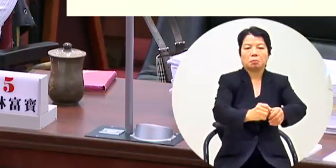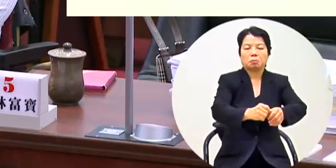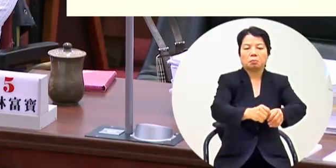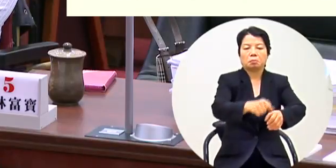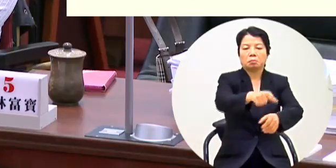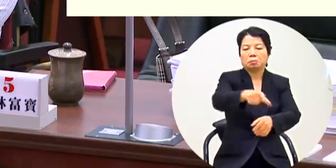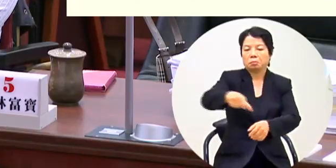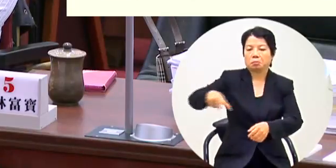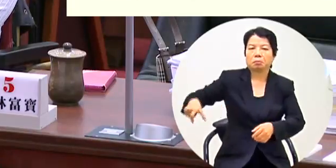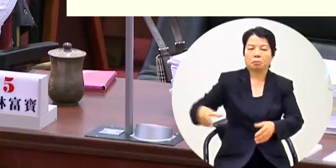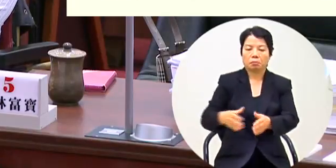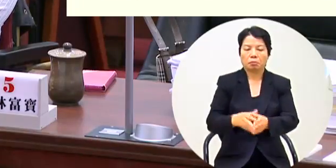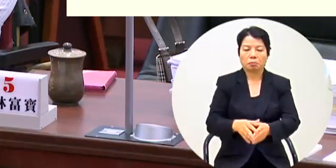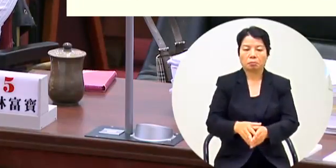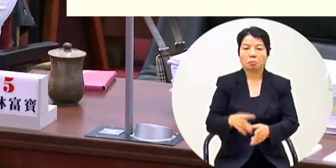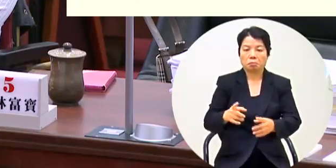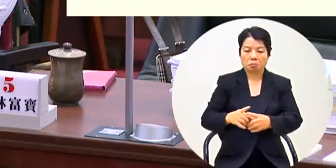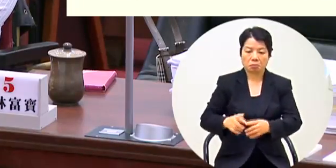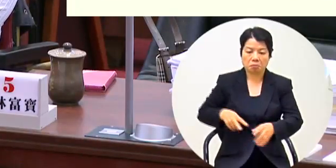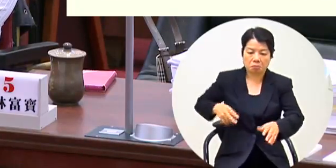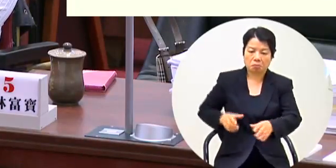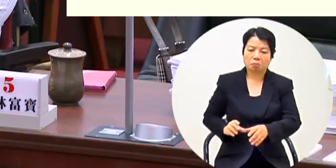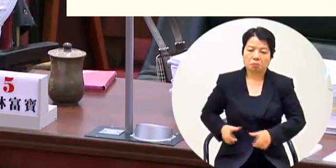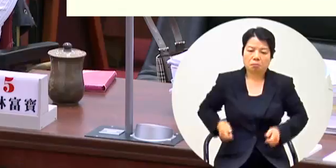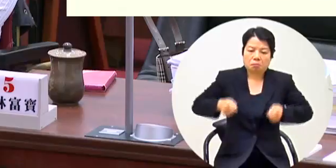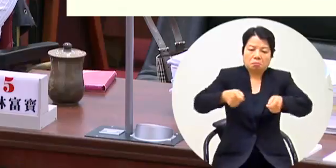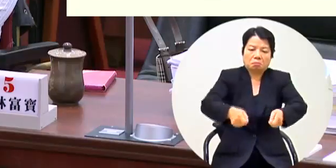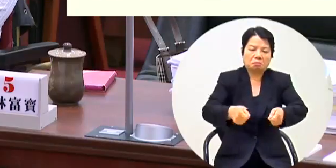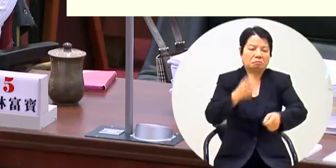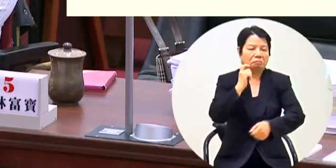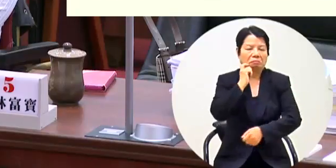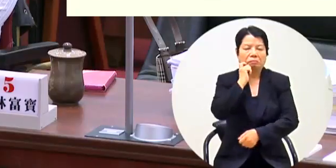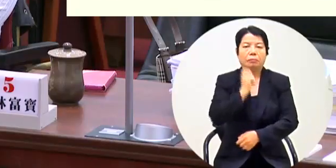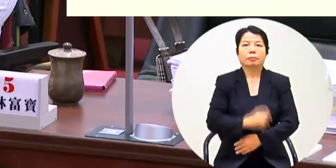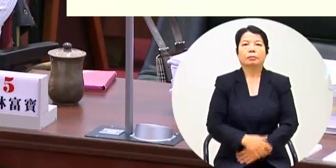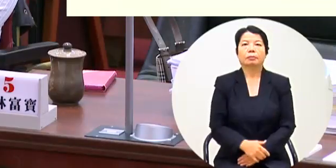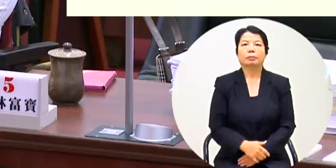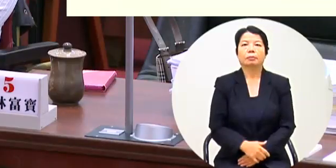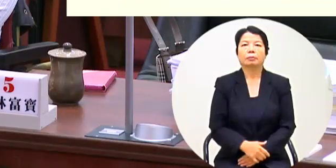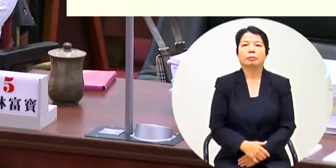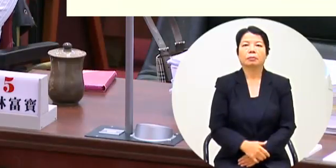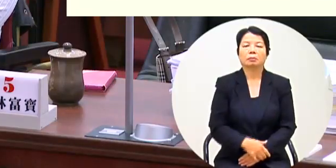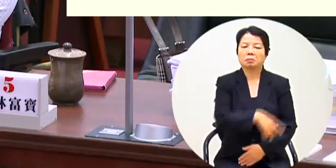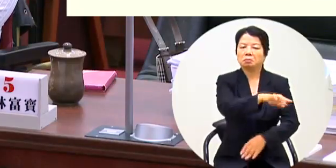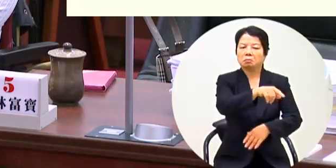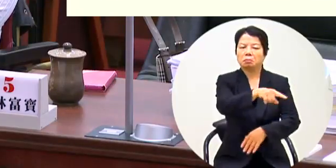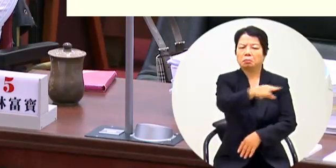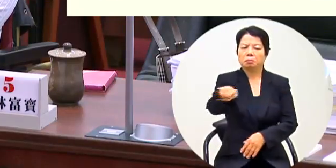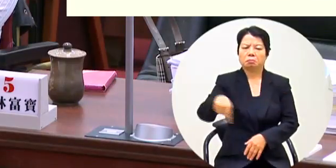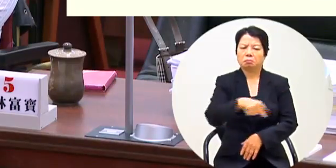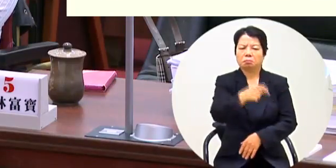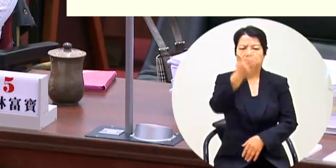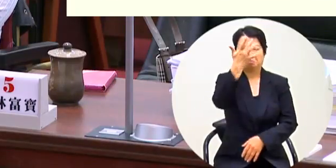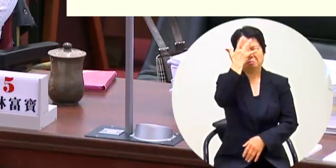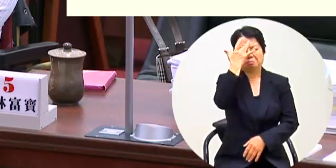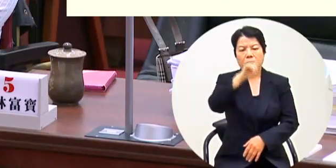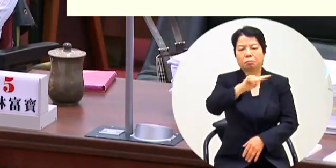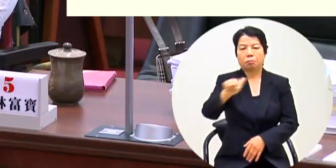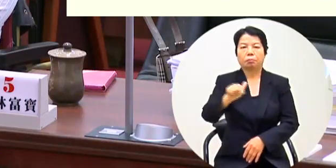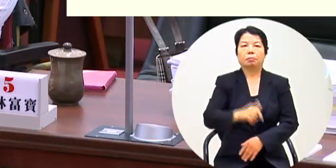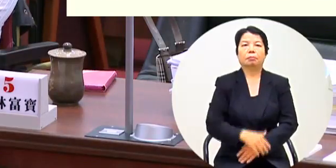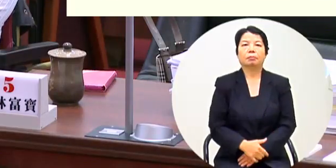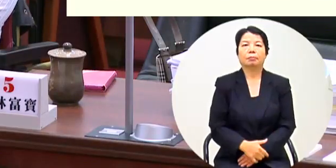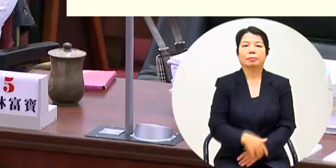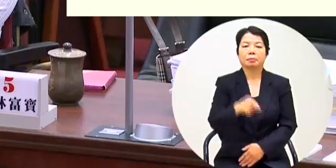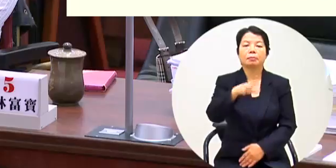行道都有困难。好，那更何况有这么多的障碍物，这是台湾每一个城市里头几乎